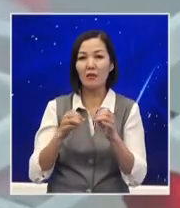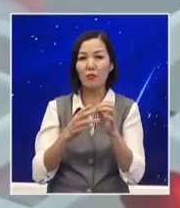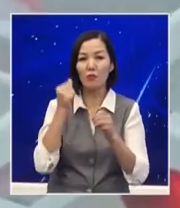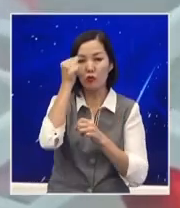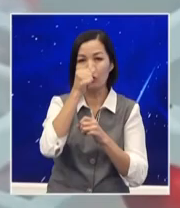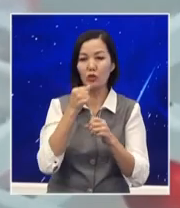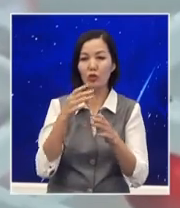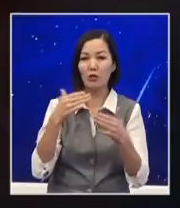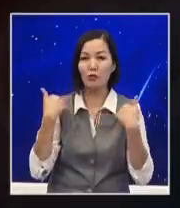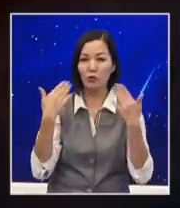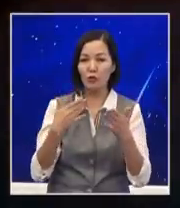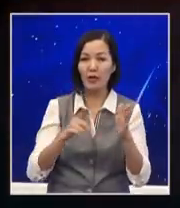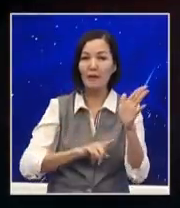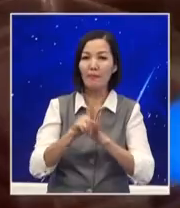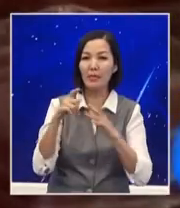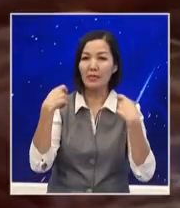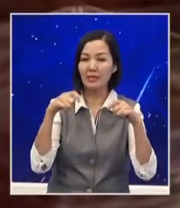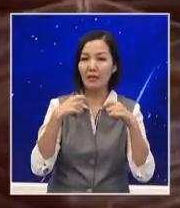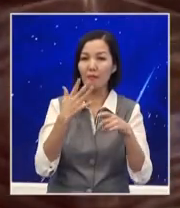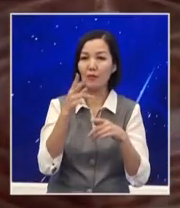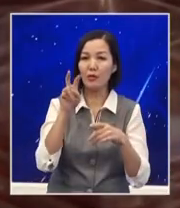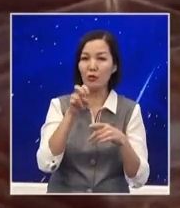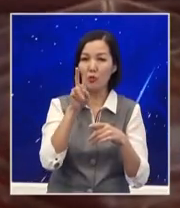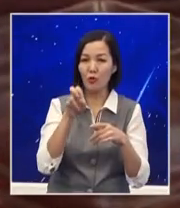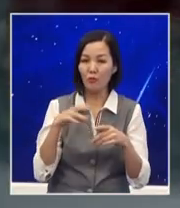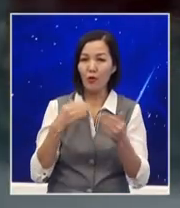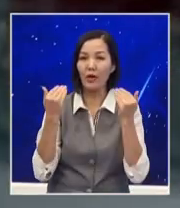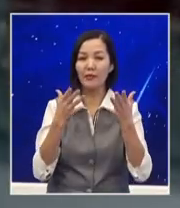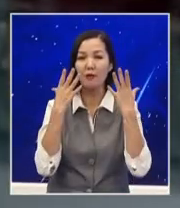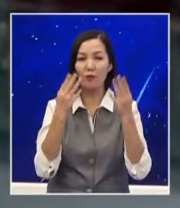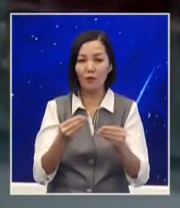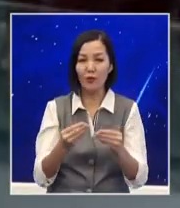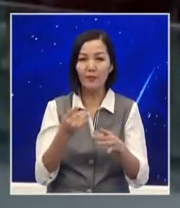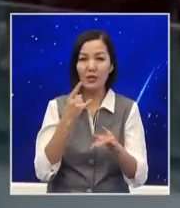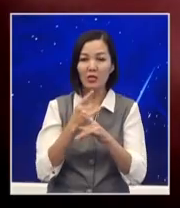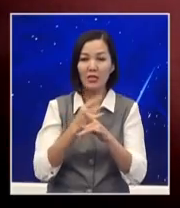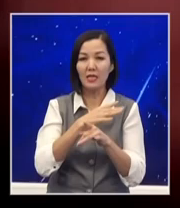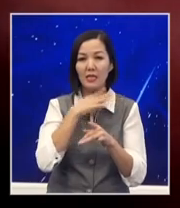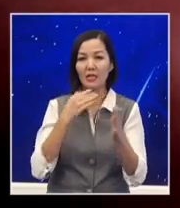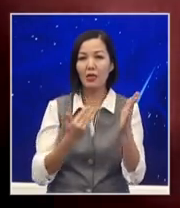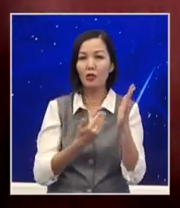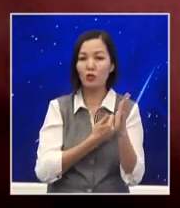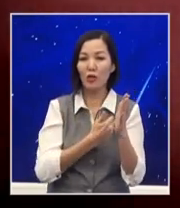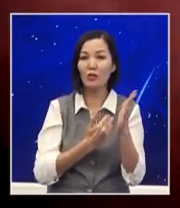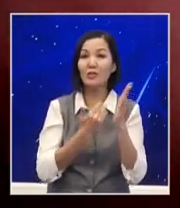жасалып шықты. Бастапқыда сатылымға 5 доллар бағамен ұсынылды. Қазіргі таңда жасанды етке сұраныс